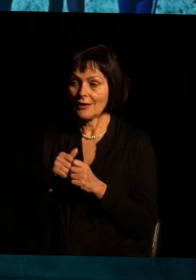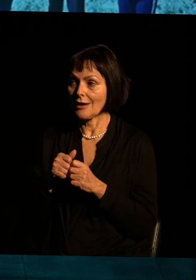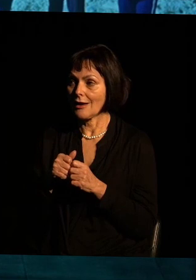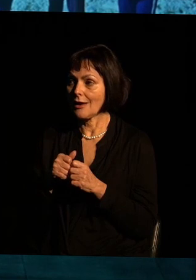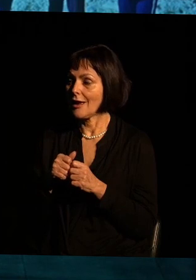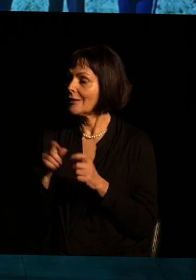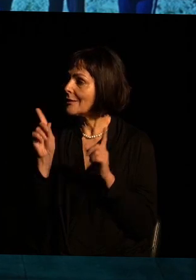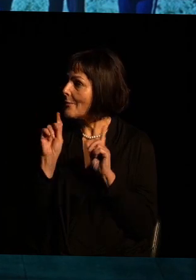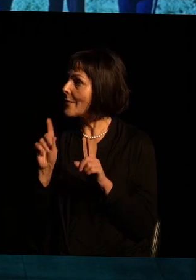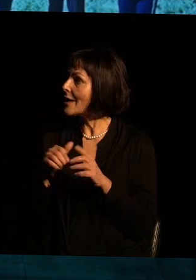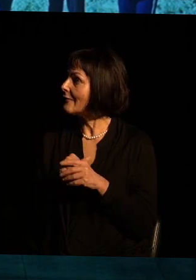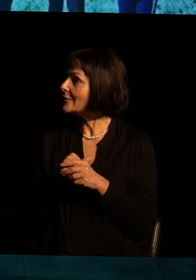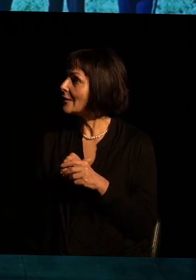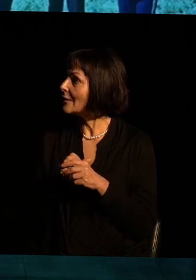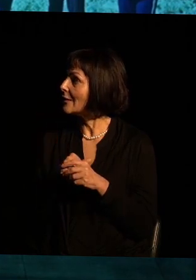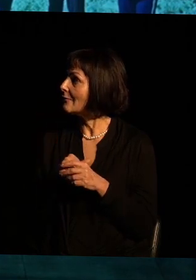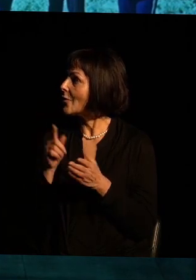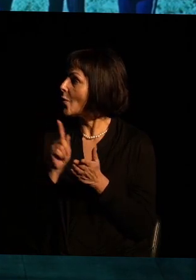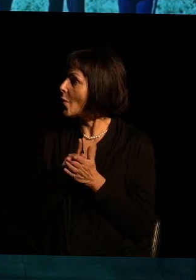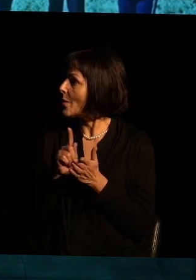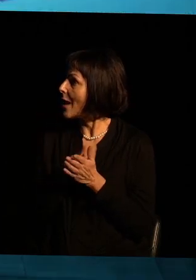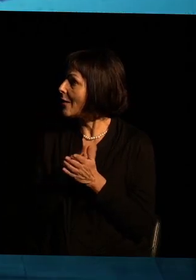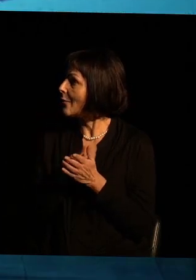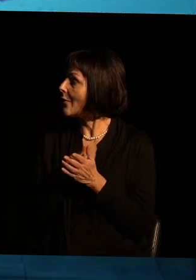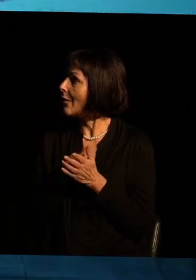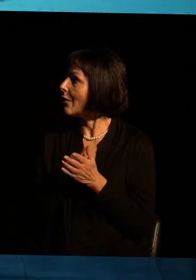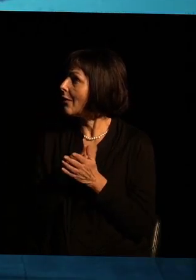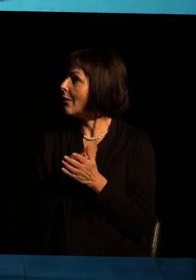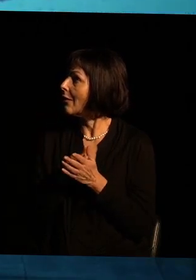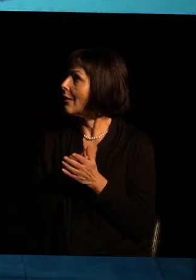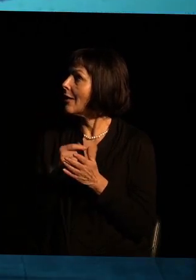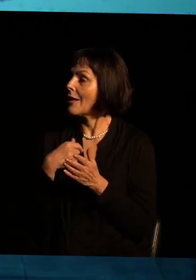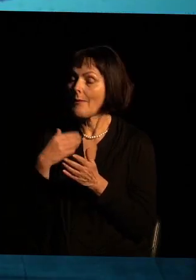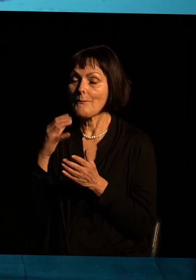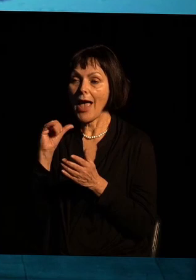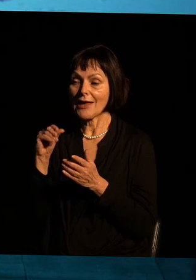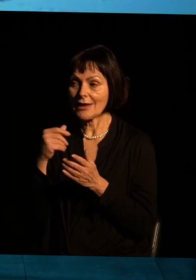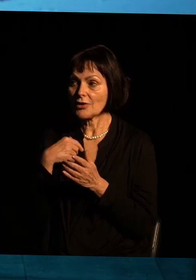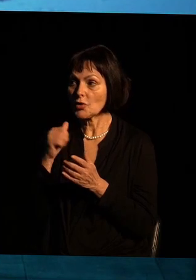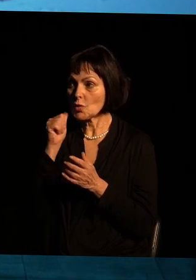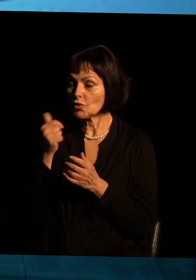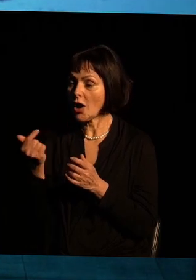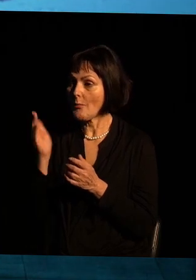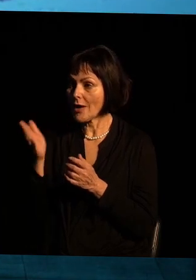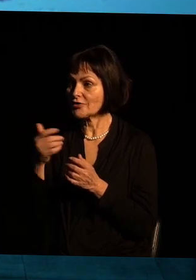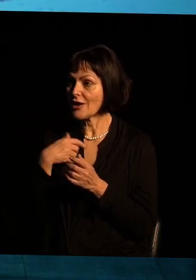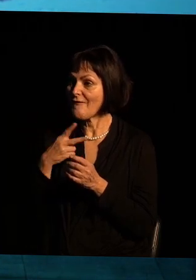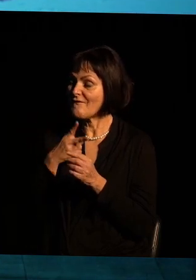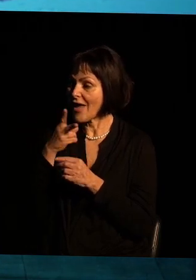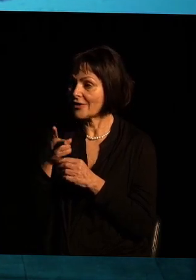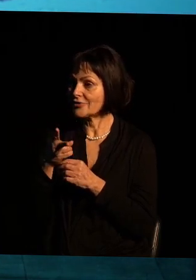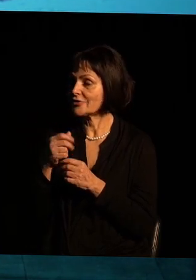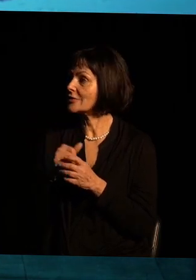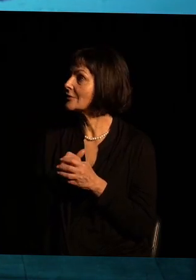muszę przyznać, że udało nam się mi, Januszowi Majerowi, który pewnie będzie jutro, wejść na szczyt